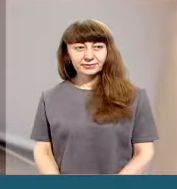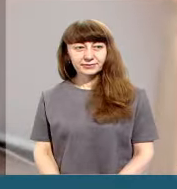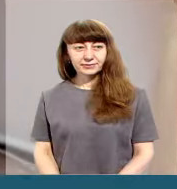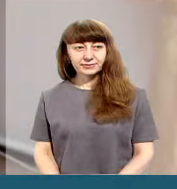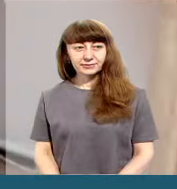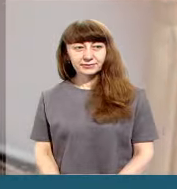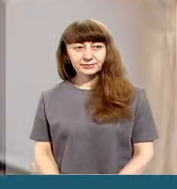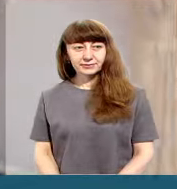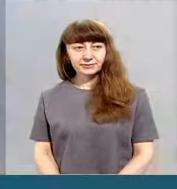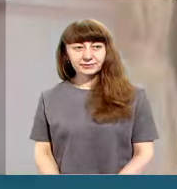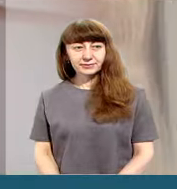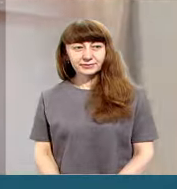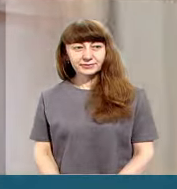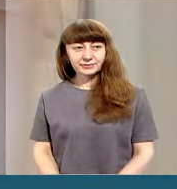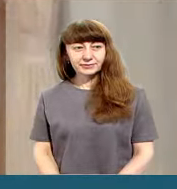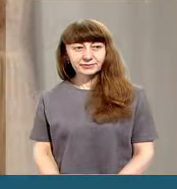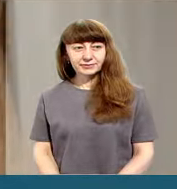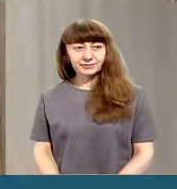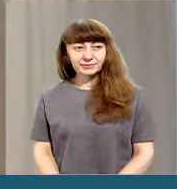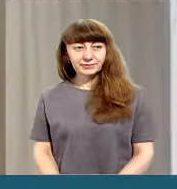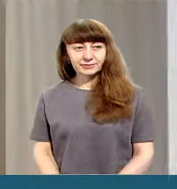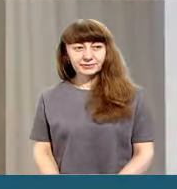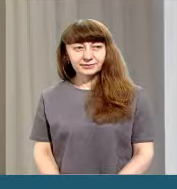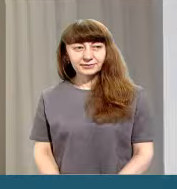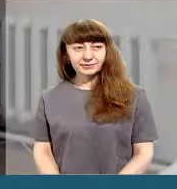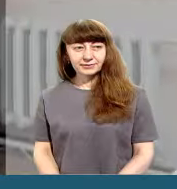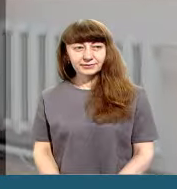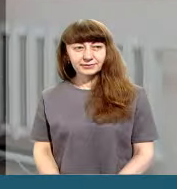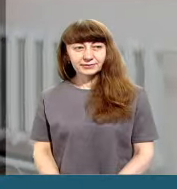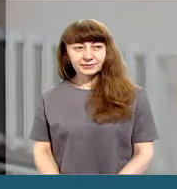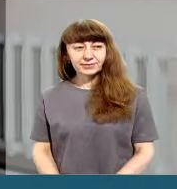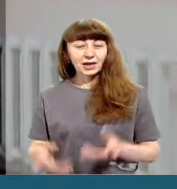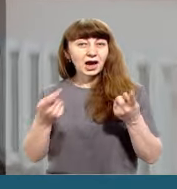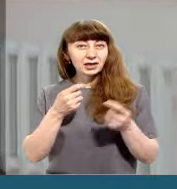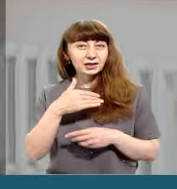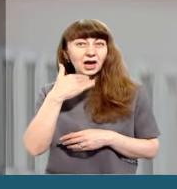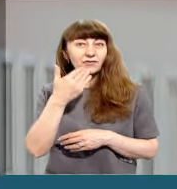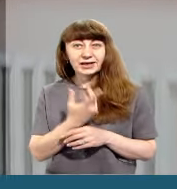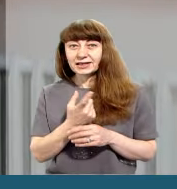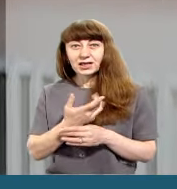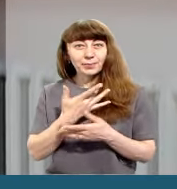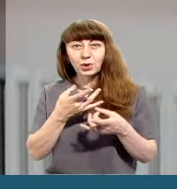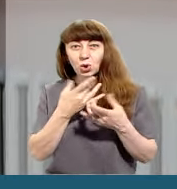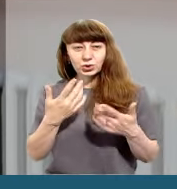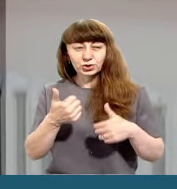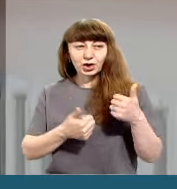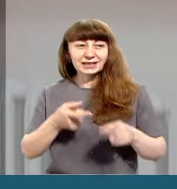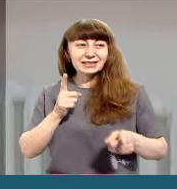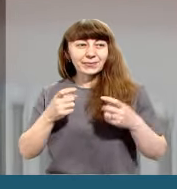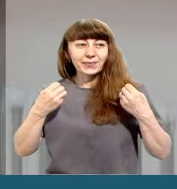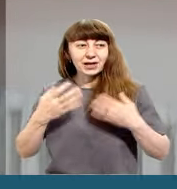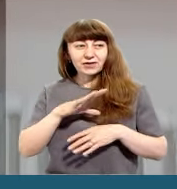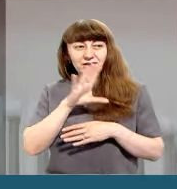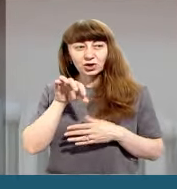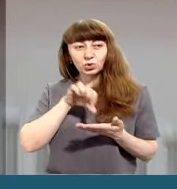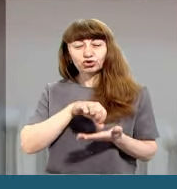Номер 2. Арманбек Мухаммедалиев выступает под номером 2. Организаторы скажут, что это не просто конкурс, а настоящий праздник для